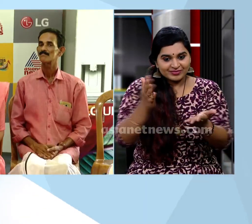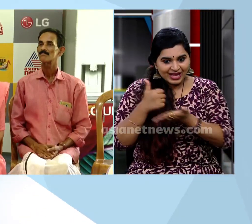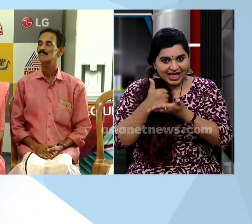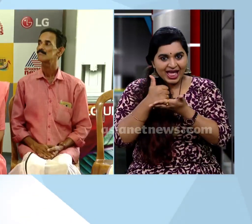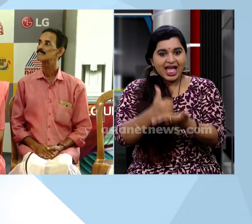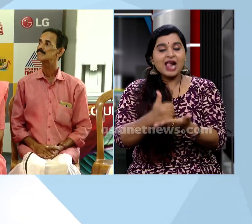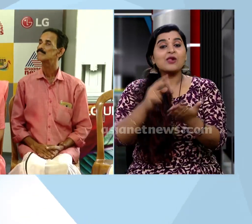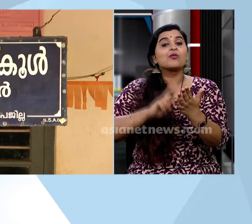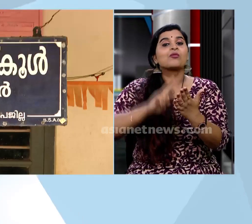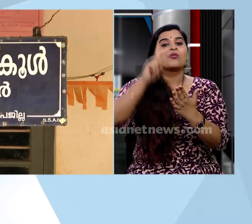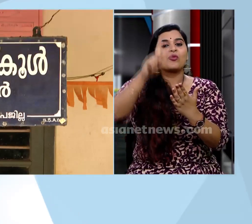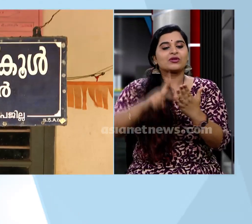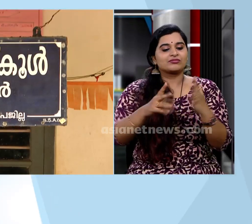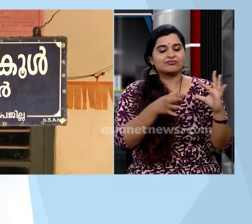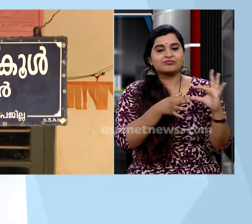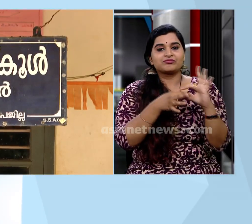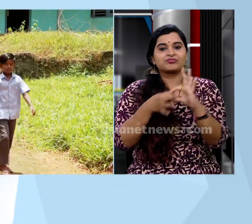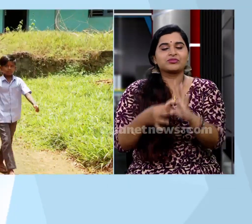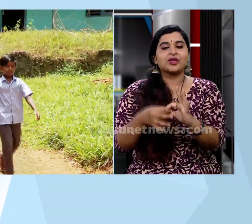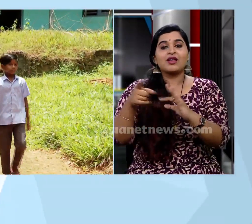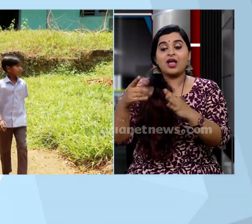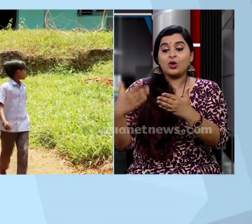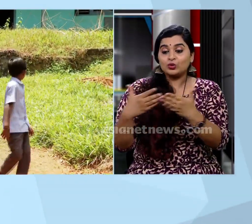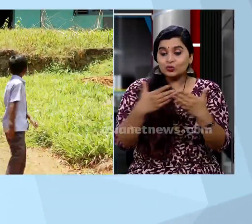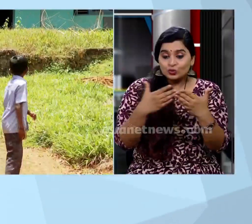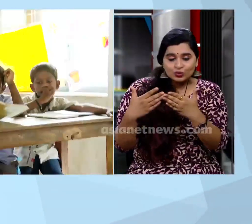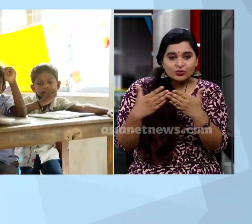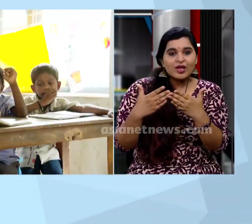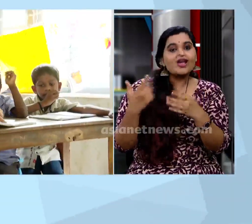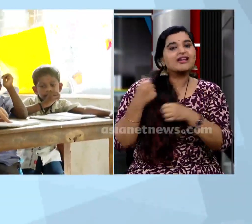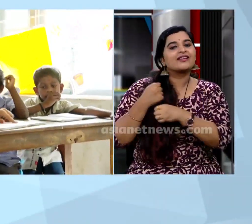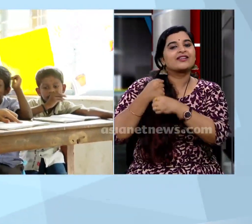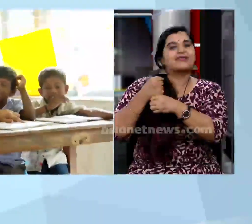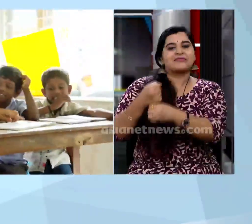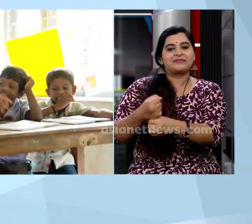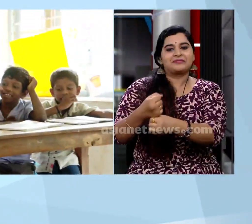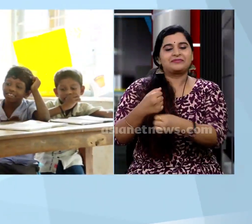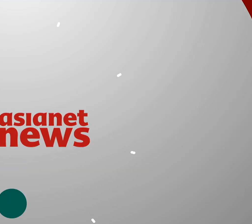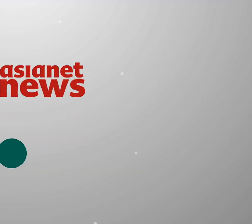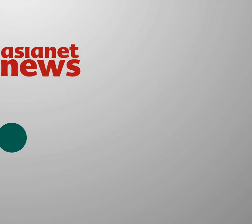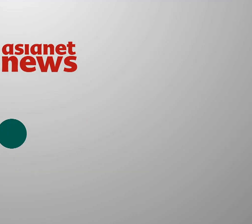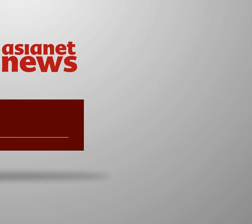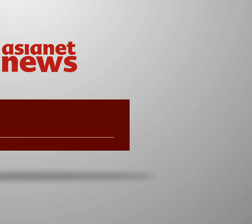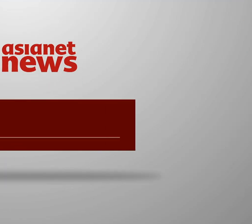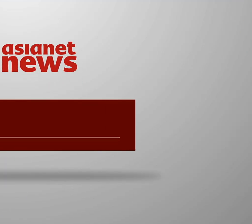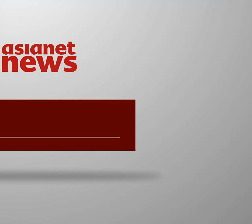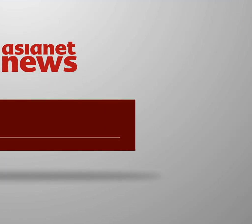ജിയും ഏഷ്യാനെറ്റ് ന്യൂസും ചേർന്ന് ഇടമലയാർ സ്കൂളിന് ഓണസമ്മാനം നൽകിയത്. ഏഷ്യാനെറ്റ് ന്യൂസ്, കൊച്ചി.